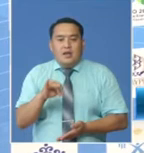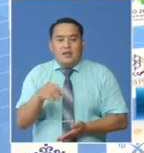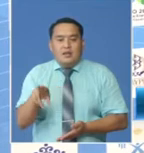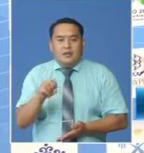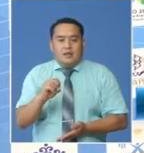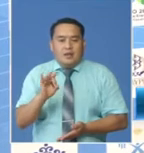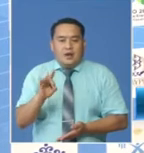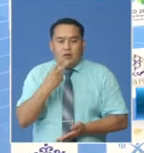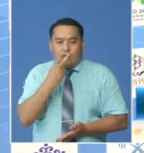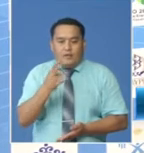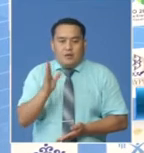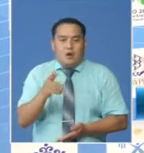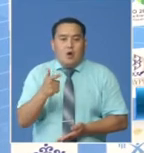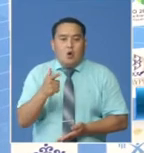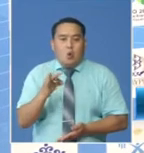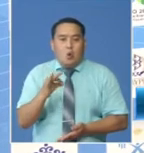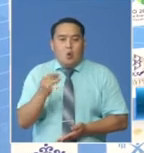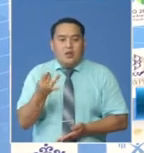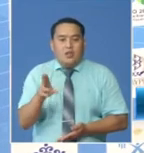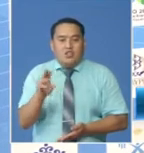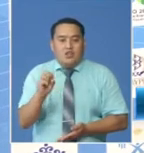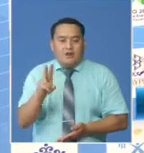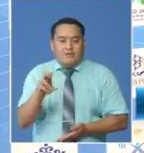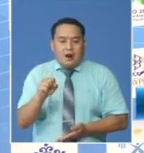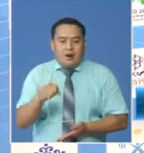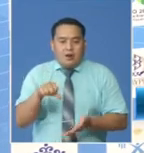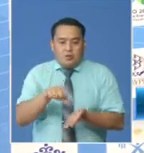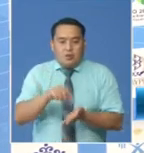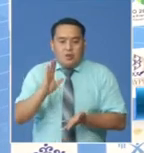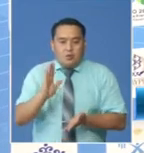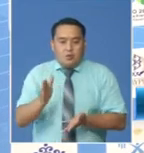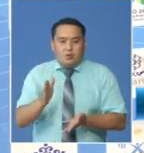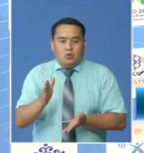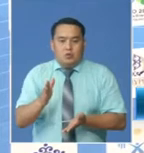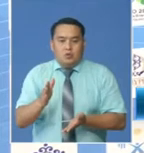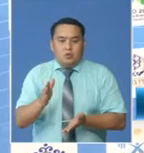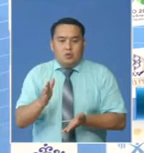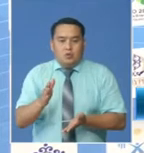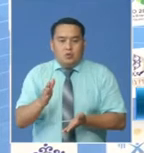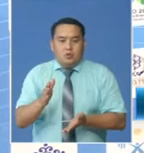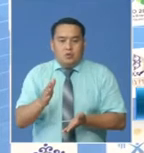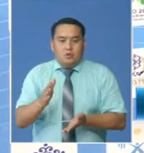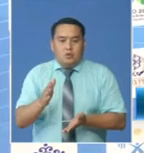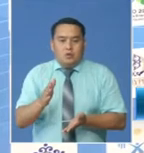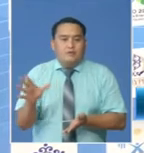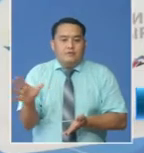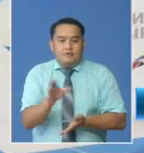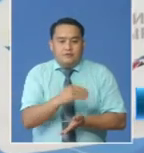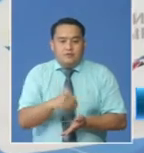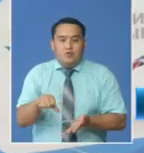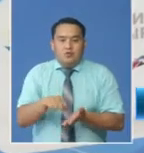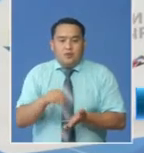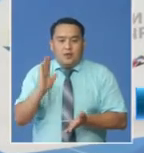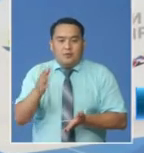Азии, Горичу, призерку Олимпийских игр. Чем-то я сейчас третьим стал на универсиаде. Все первые номера будут